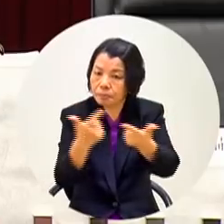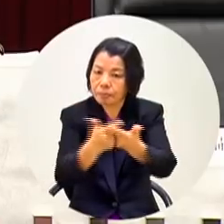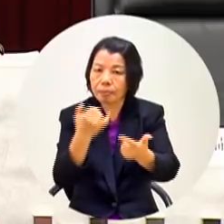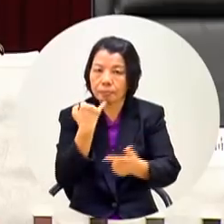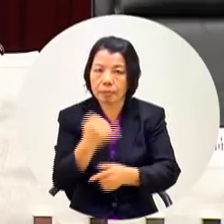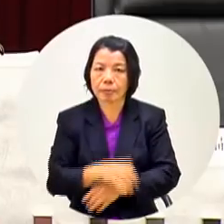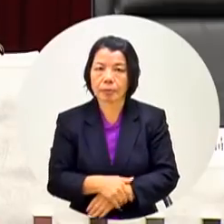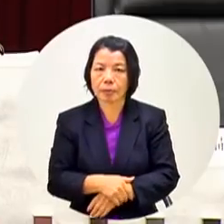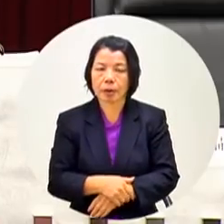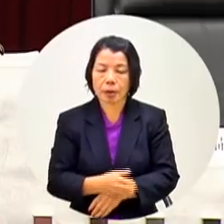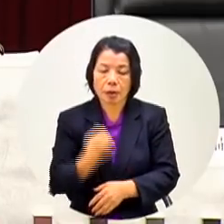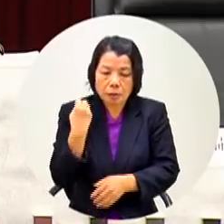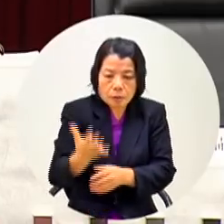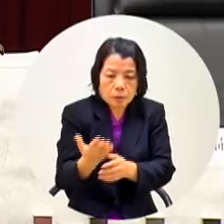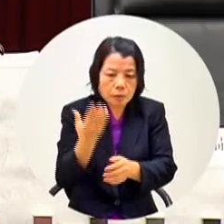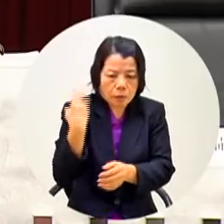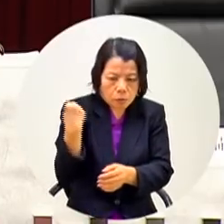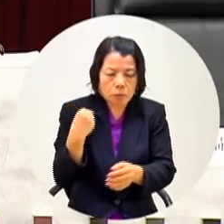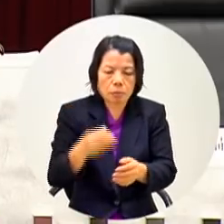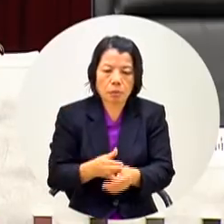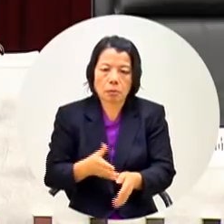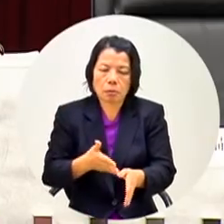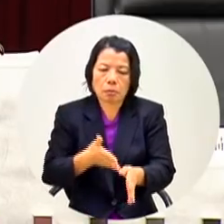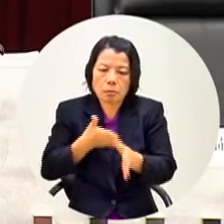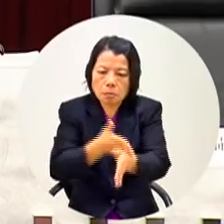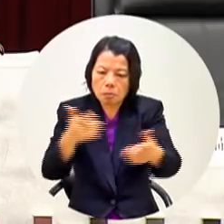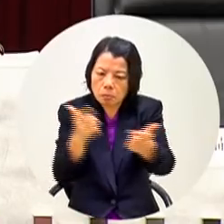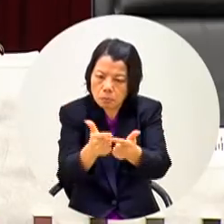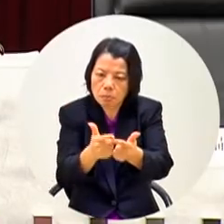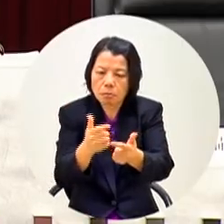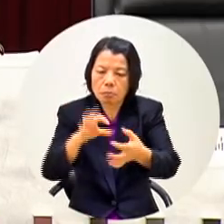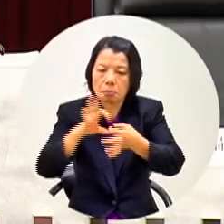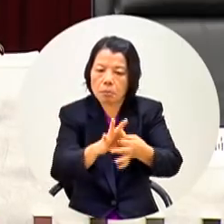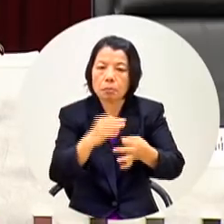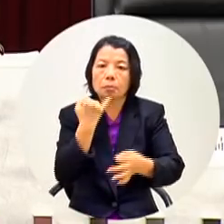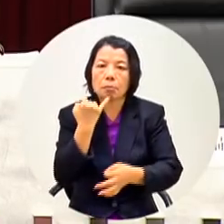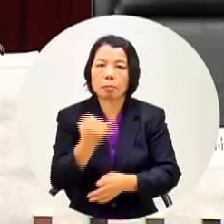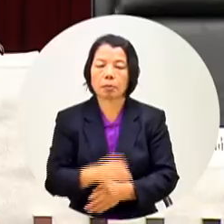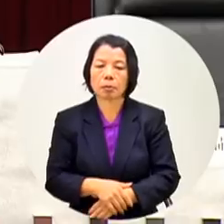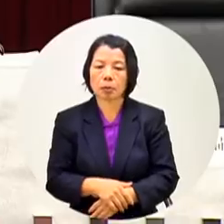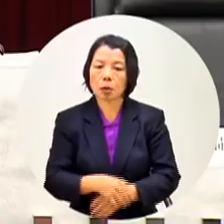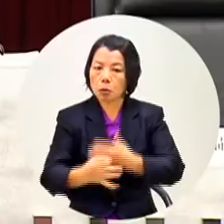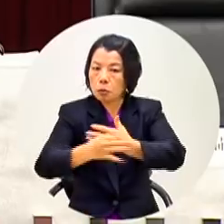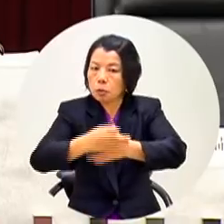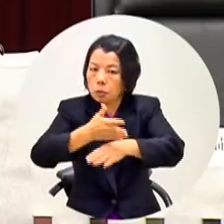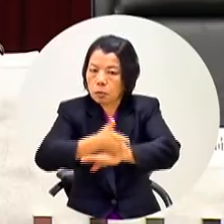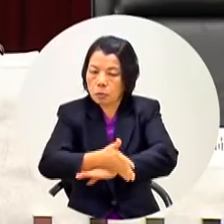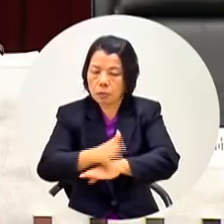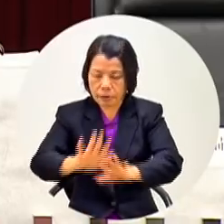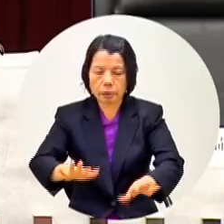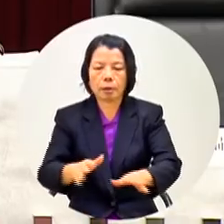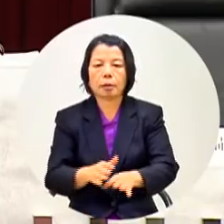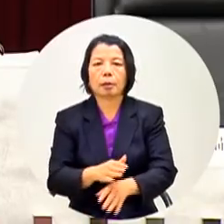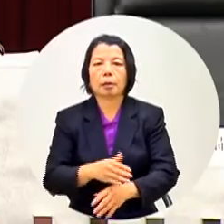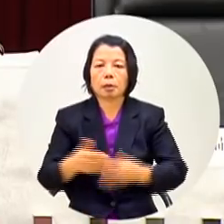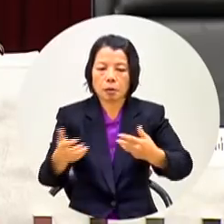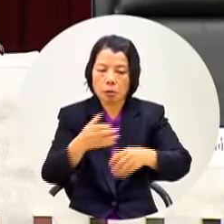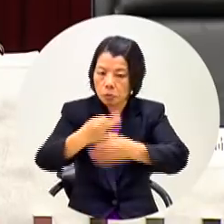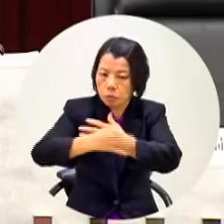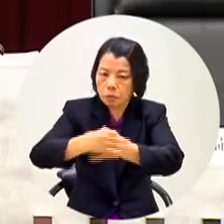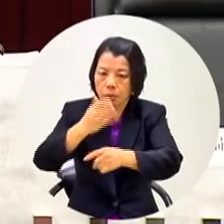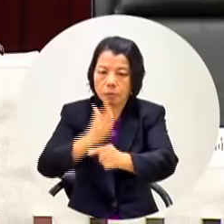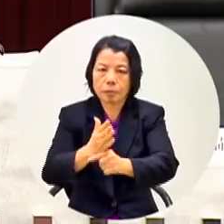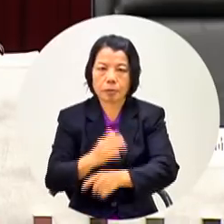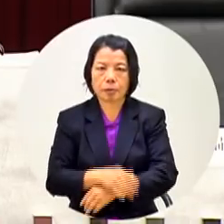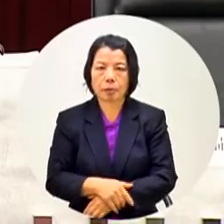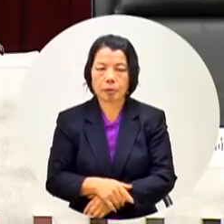这上重要啦。 是， 恁有试过啊无？ 有，即马咧试啊。 即马咧试呢，啊你敢你保证会吗？ 这个